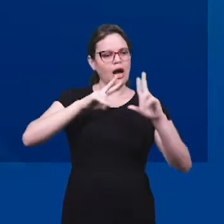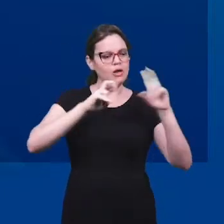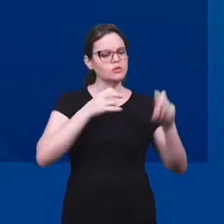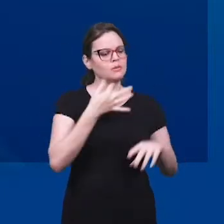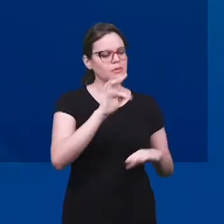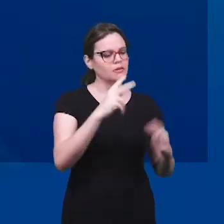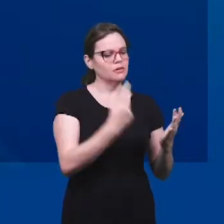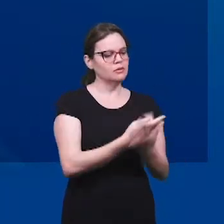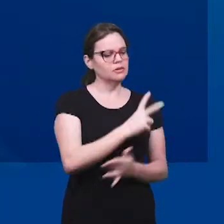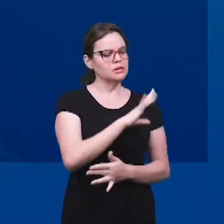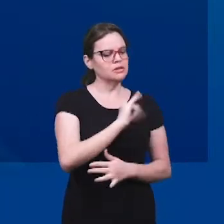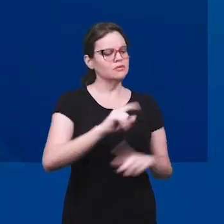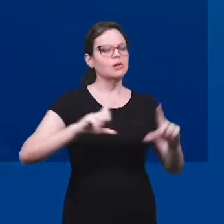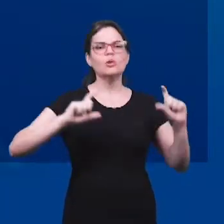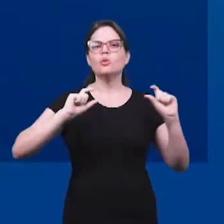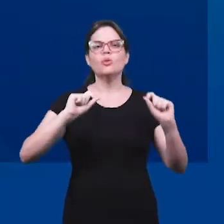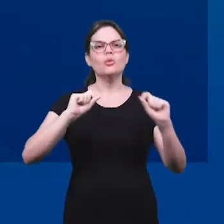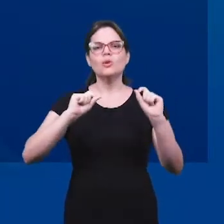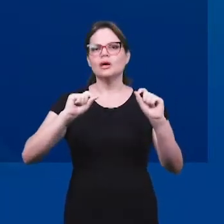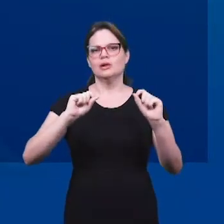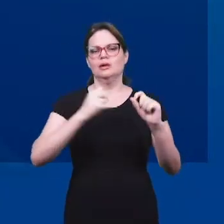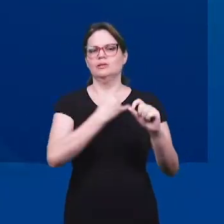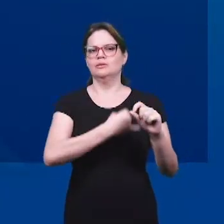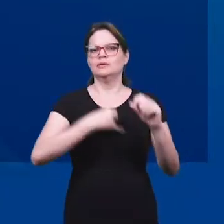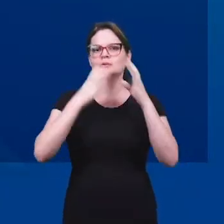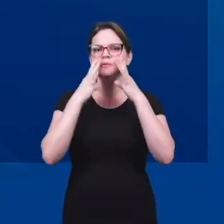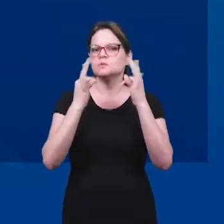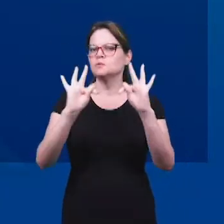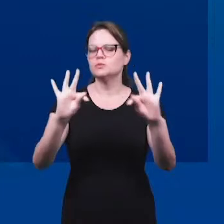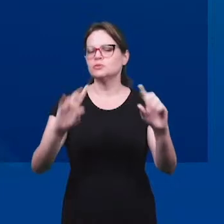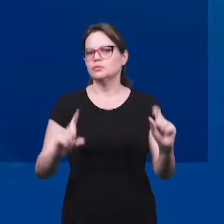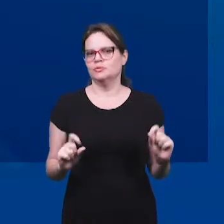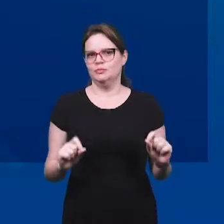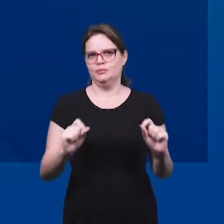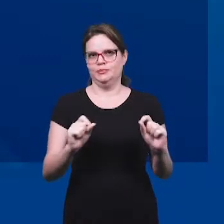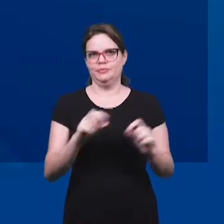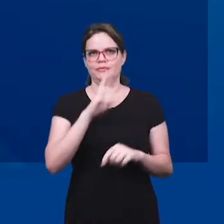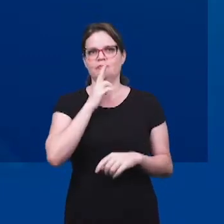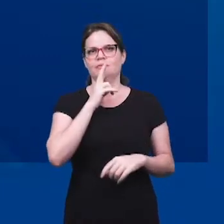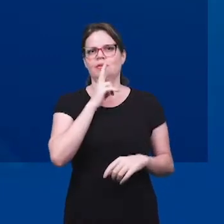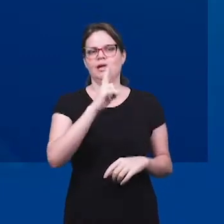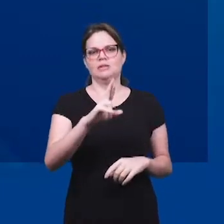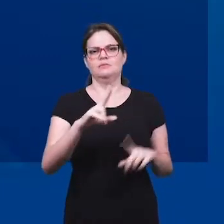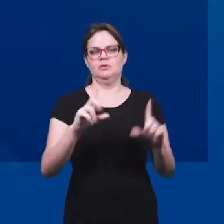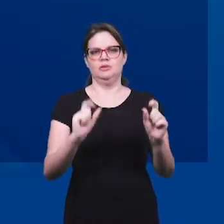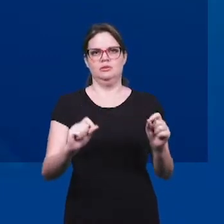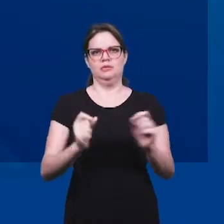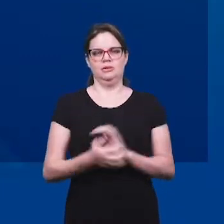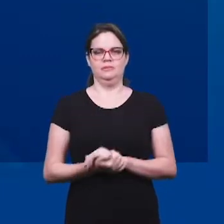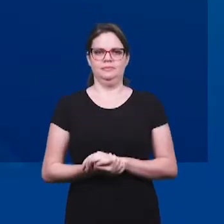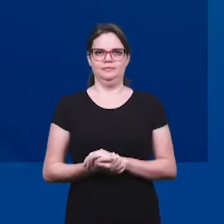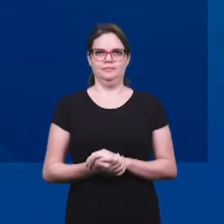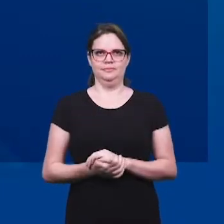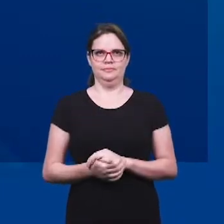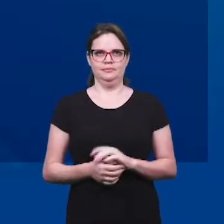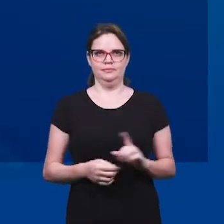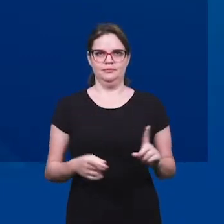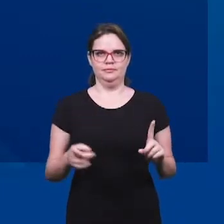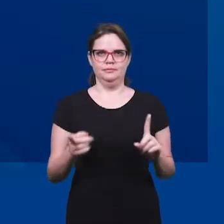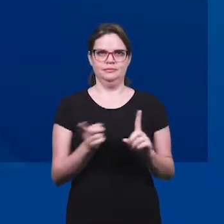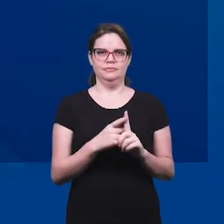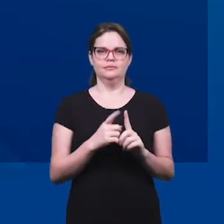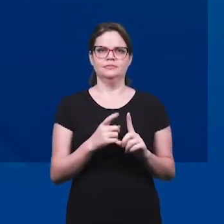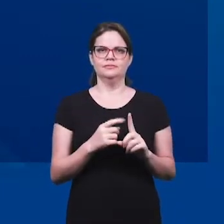que brevemente devem acontecer. Respostas do intermediário, irmãos, o qual